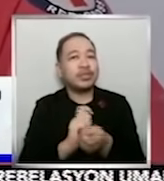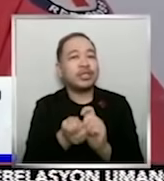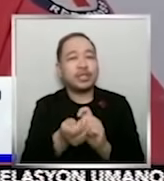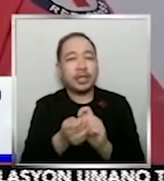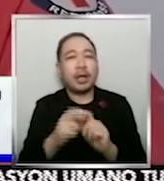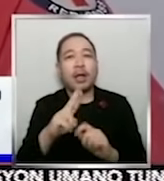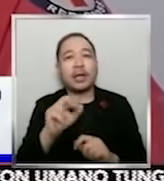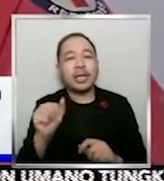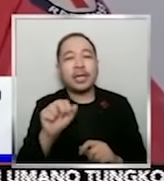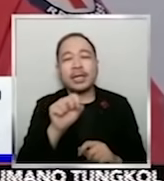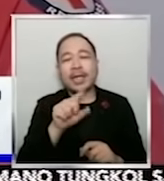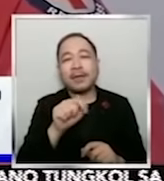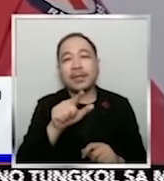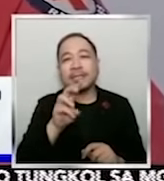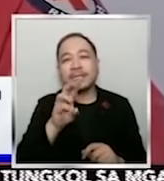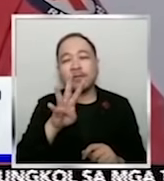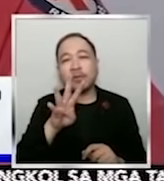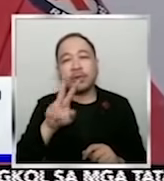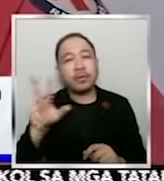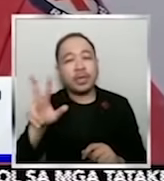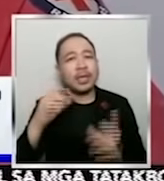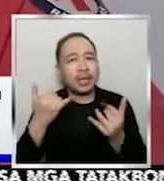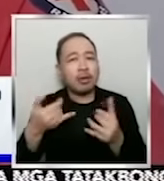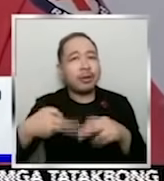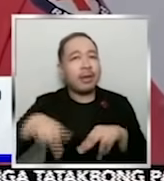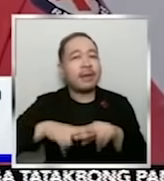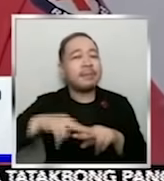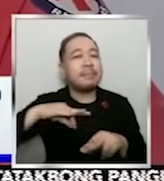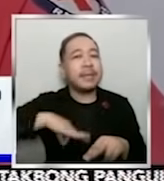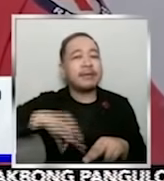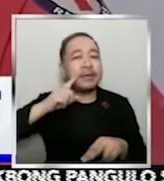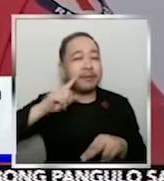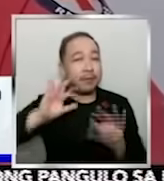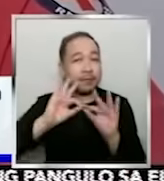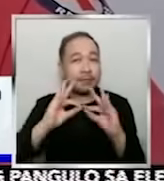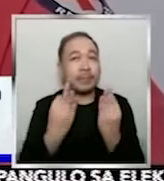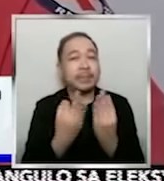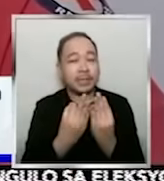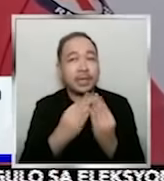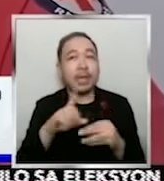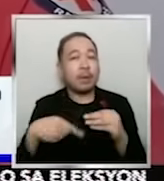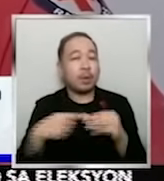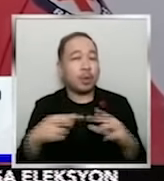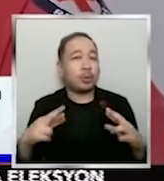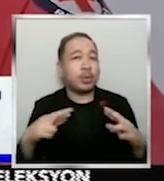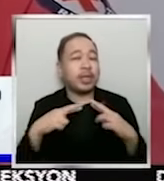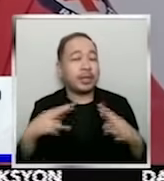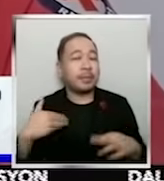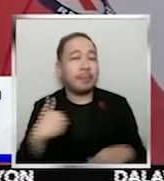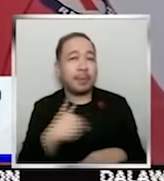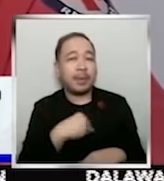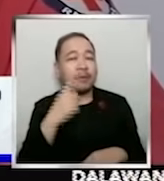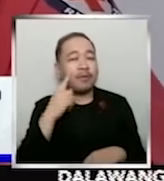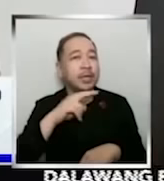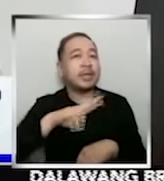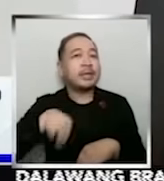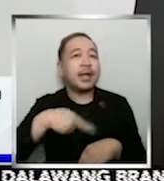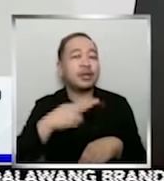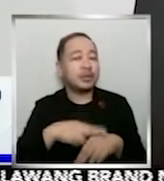1164-3 at palawigin ang benepisyo para sa mga pamilya ng retirado ng miyembro ng National Prosecution